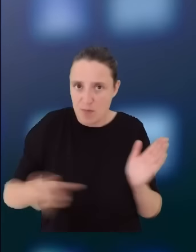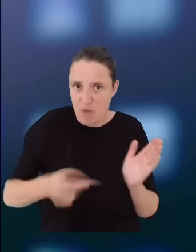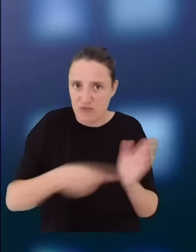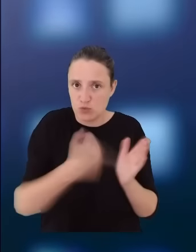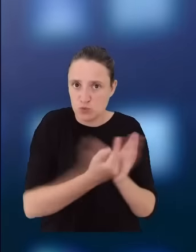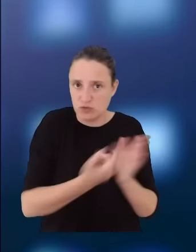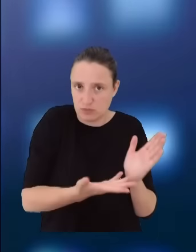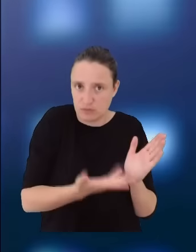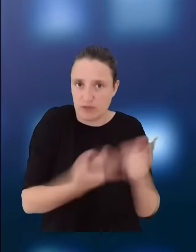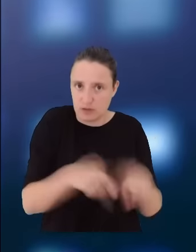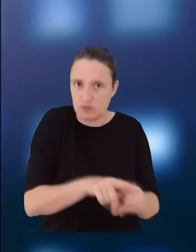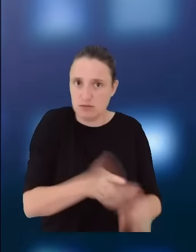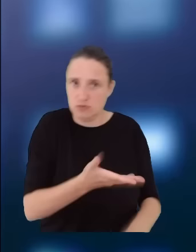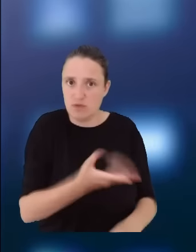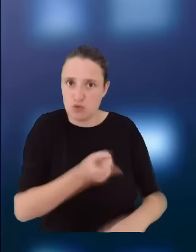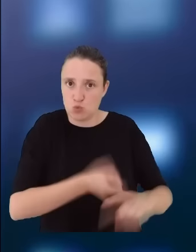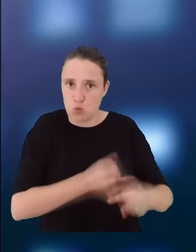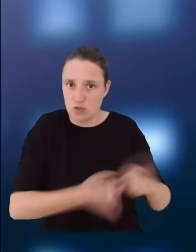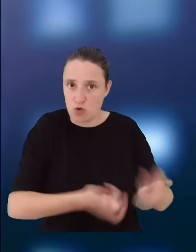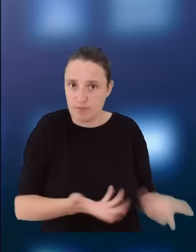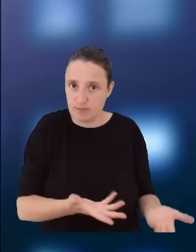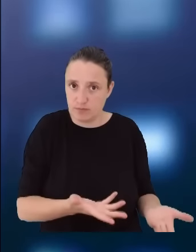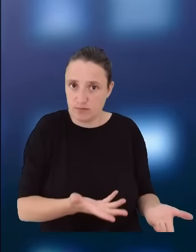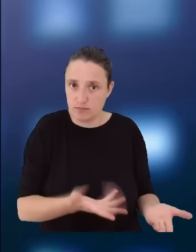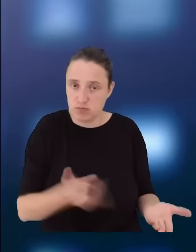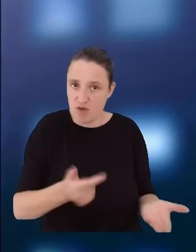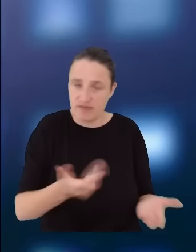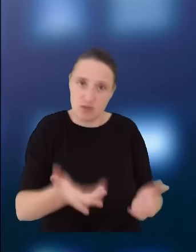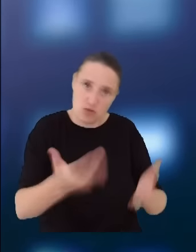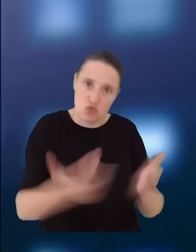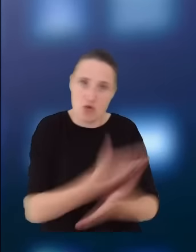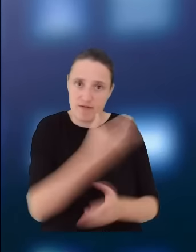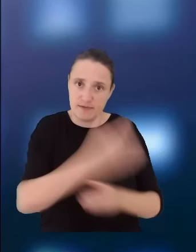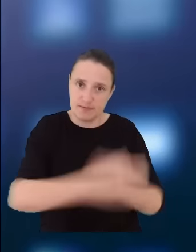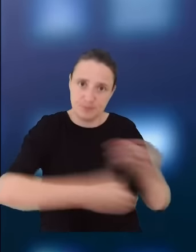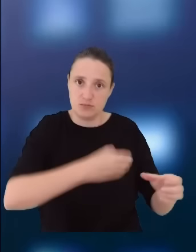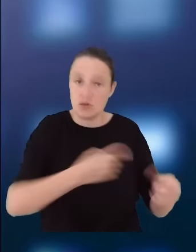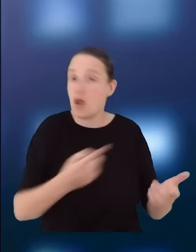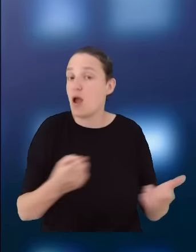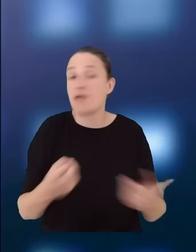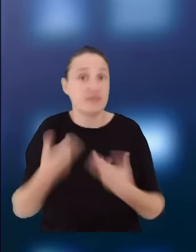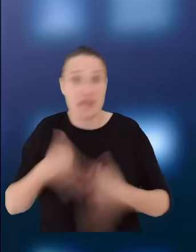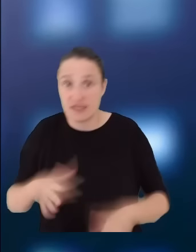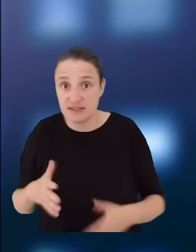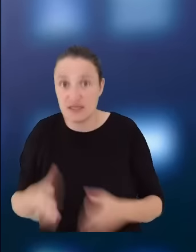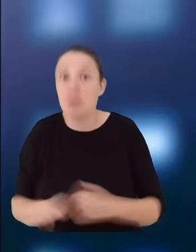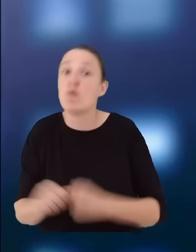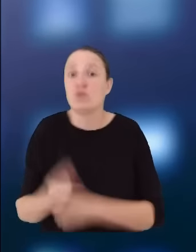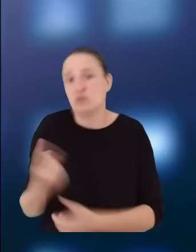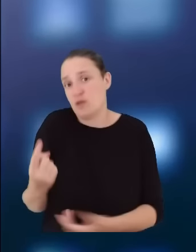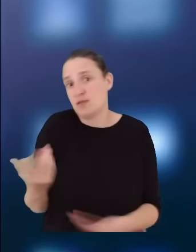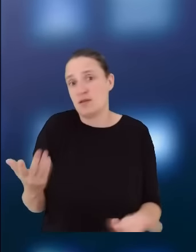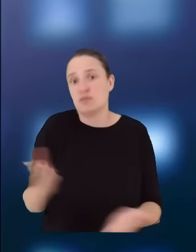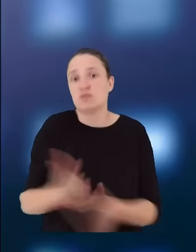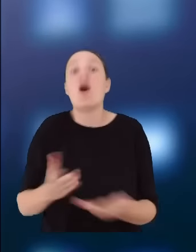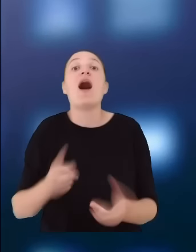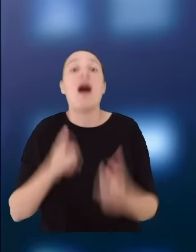a skoro tego nie chce robić, to powód może być tylko jeden, mianowicie wnioski tej